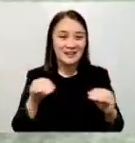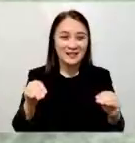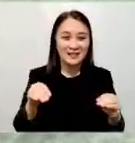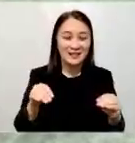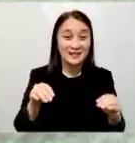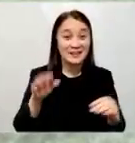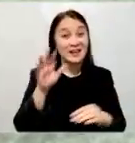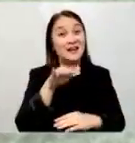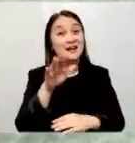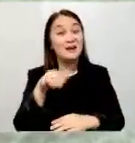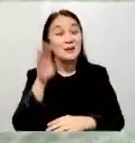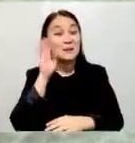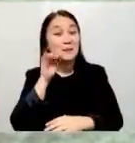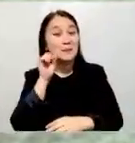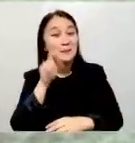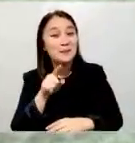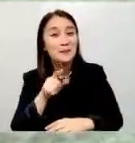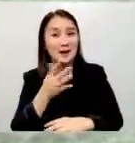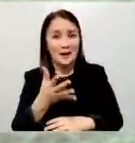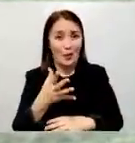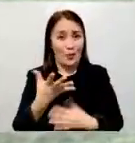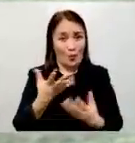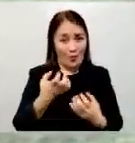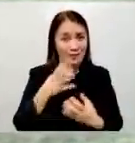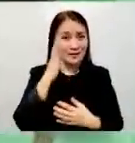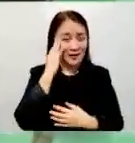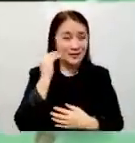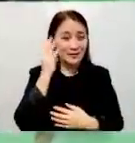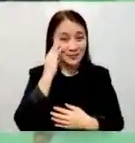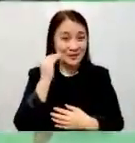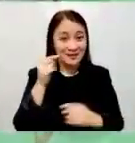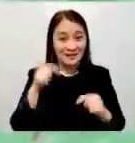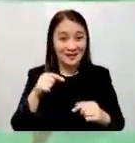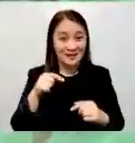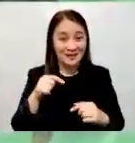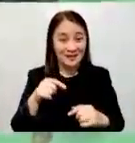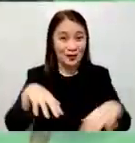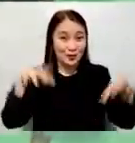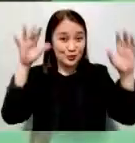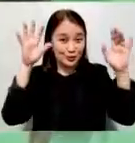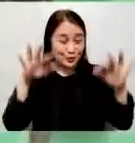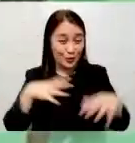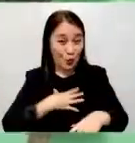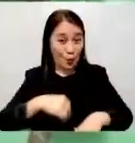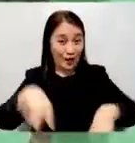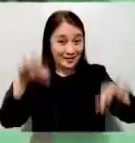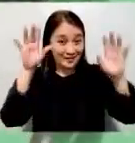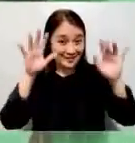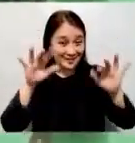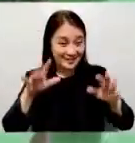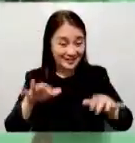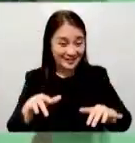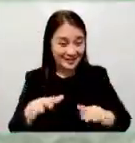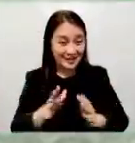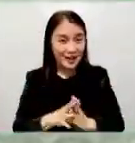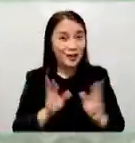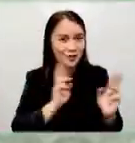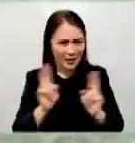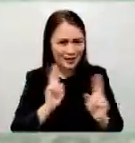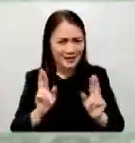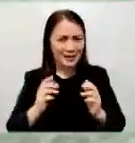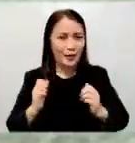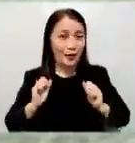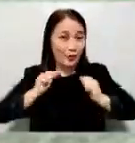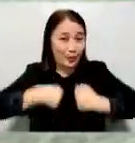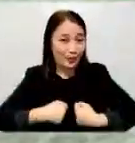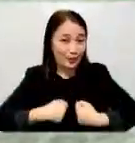Kapatid, pangarap niyo ba maka-experience ng snow ngayong Pasko? Aba, i-ready niyo na ang mga winter outfit niyo dahil dito sa Nai,